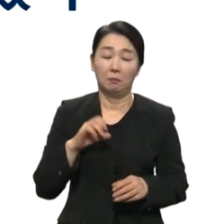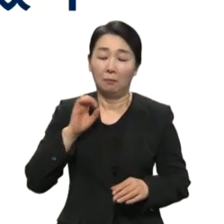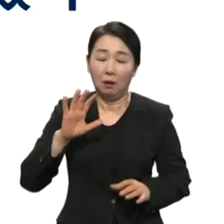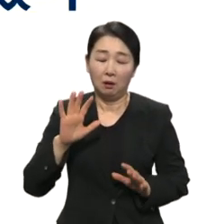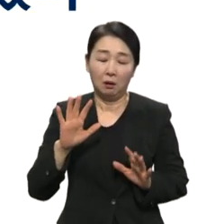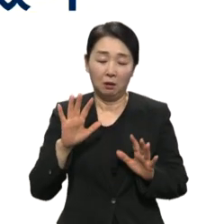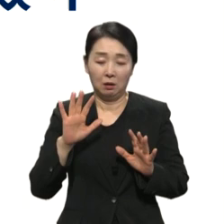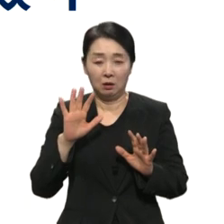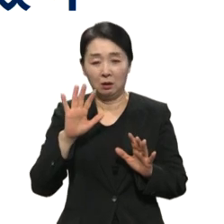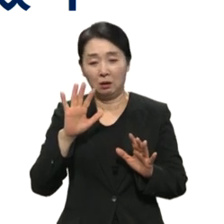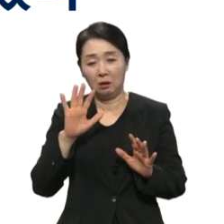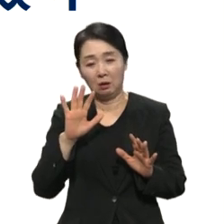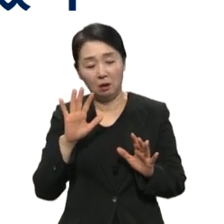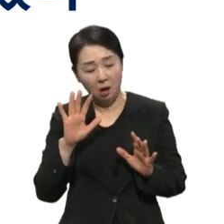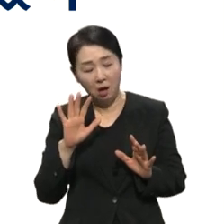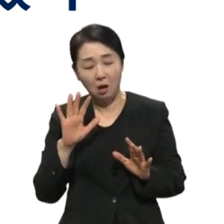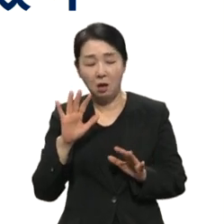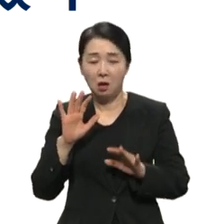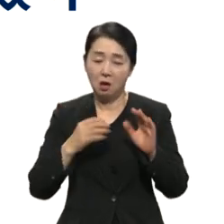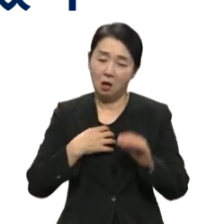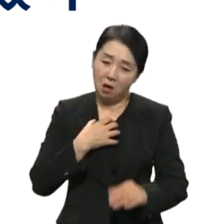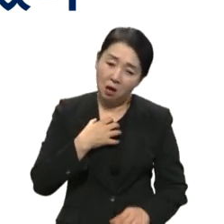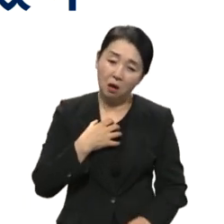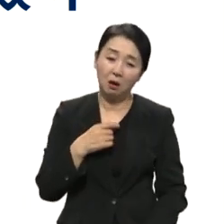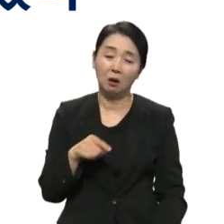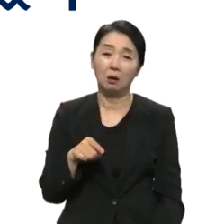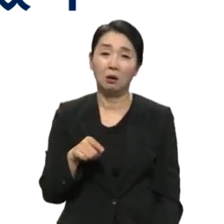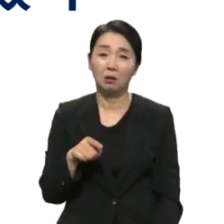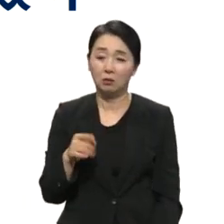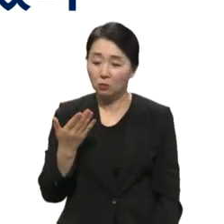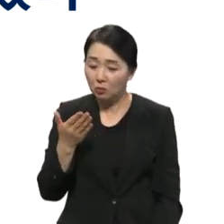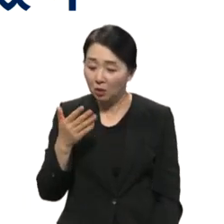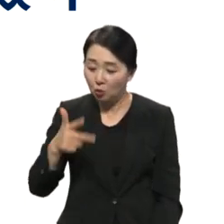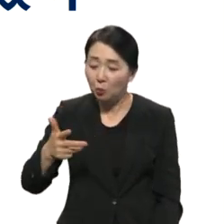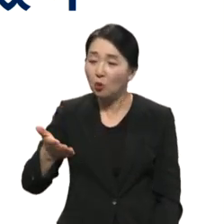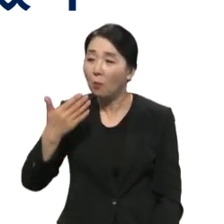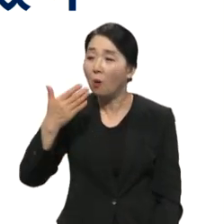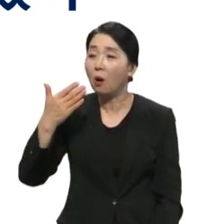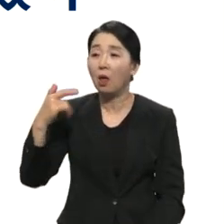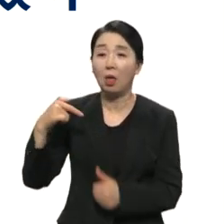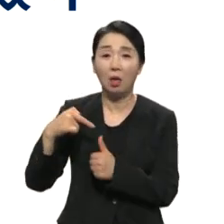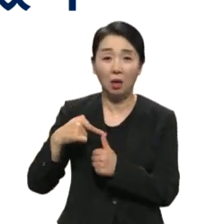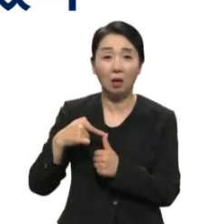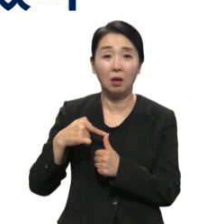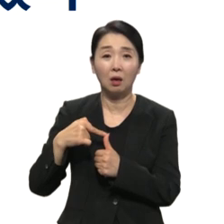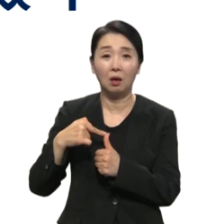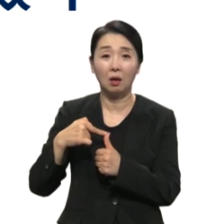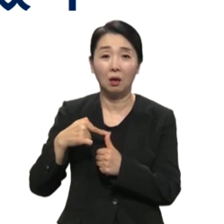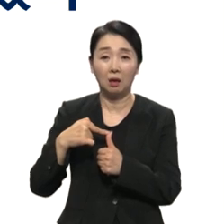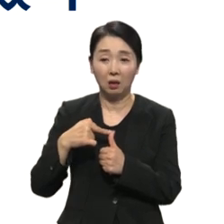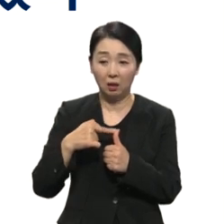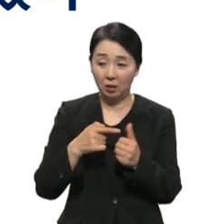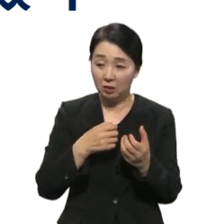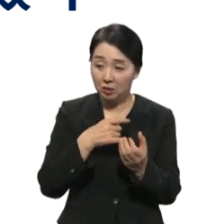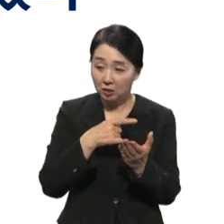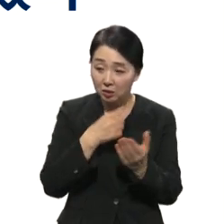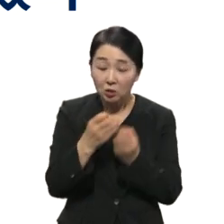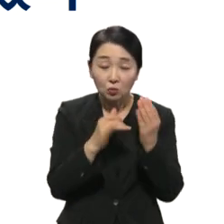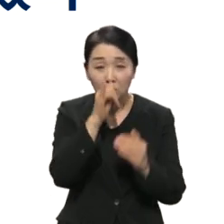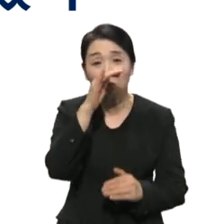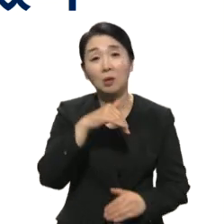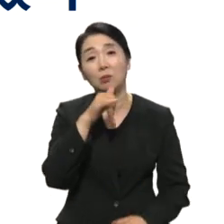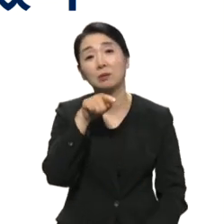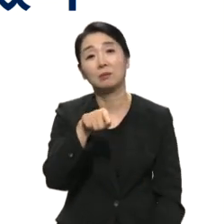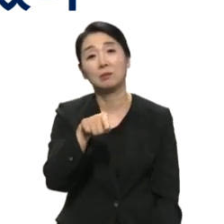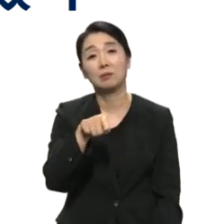제가 언급하기조차힘든세부사항입니다. 피해자의진술